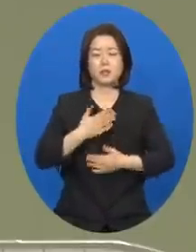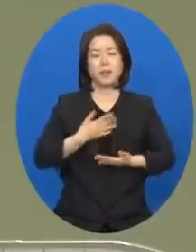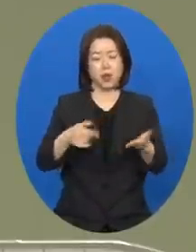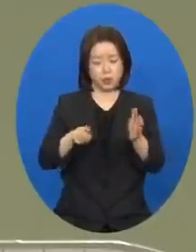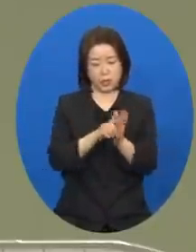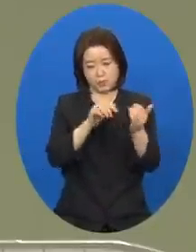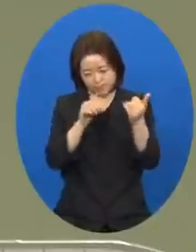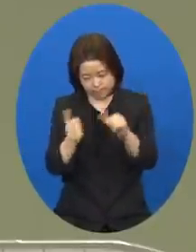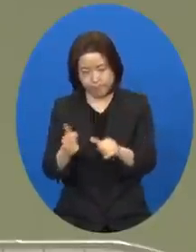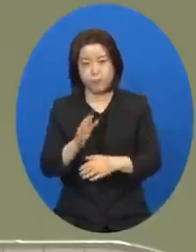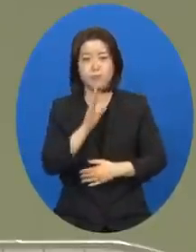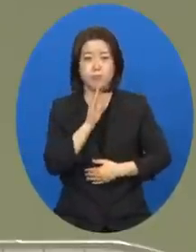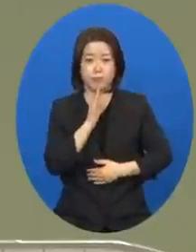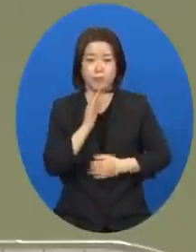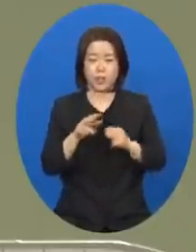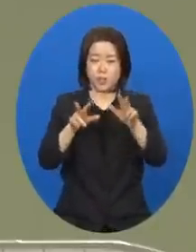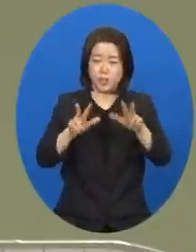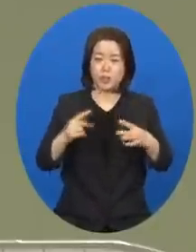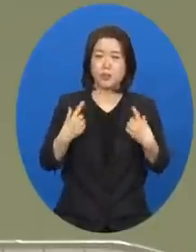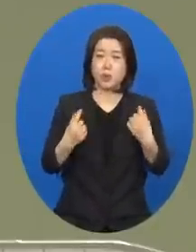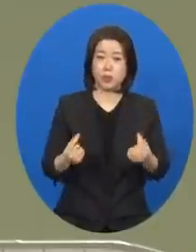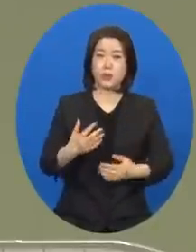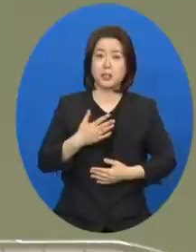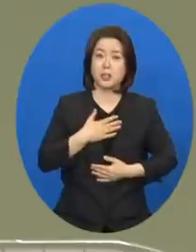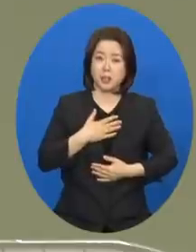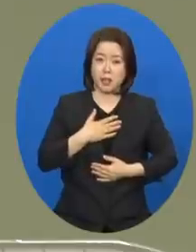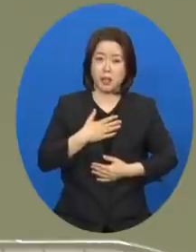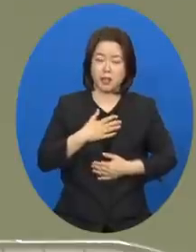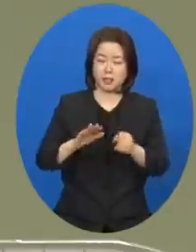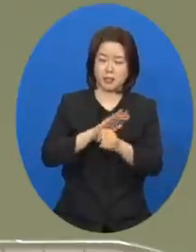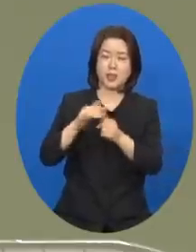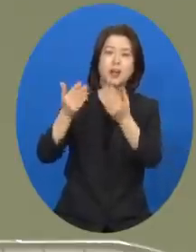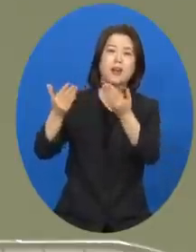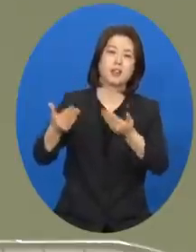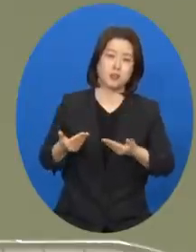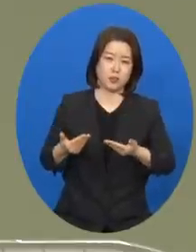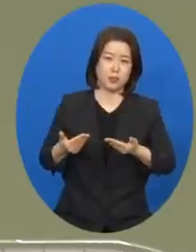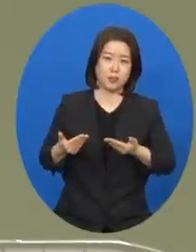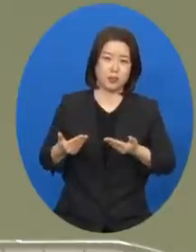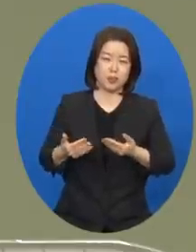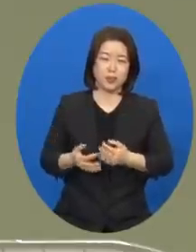죽으셨고 지금도 주님은 나를 사랑하신다.